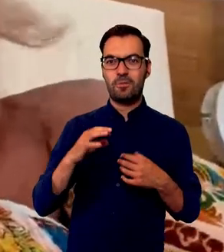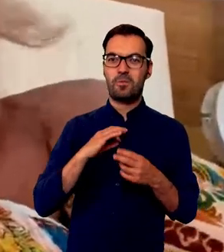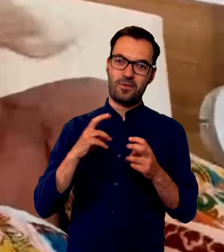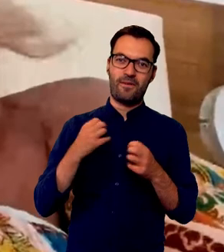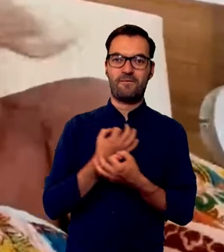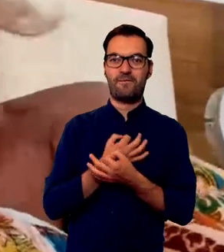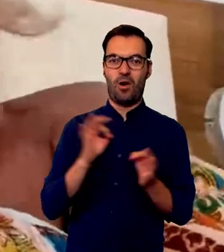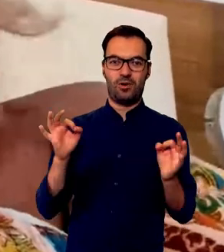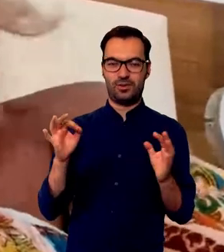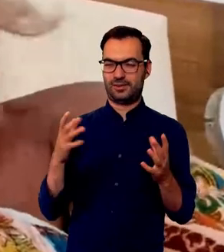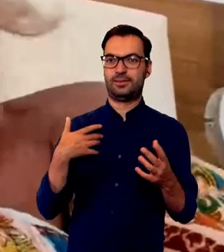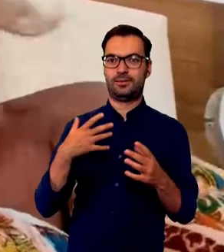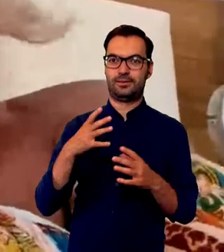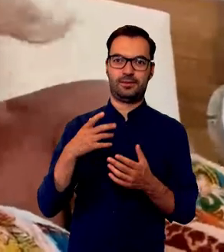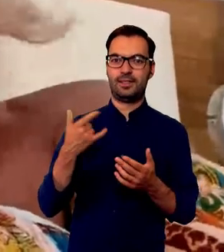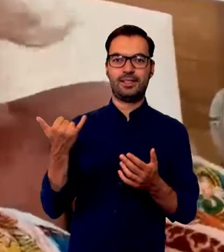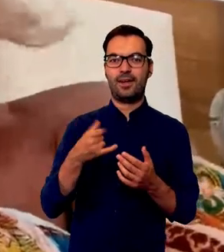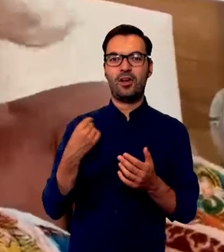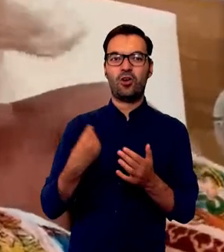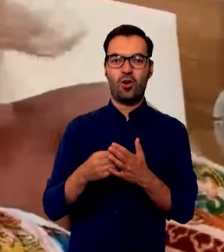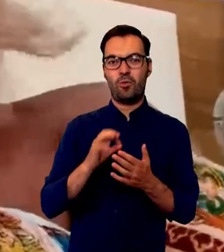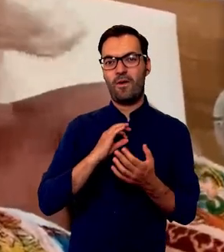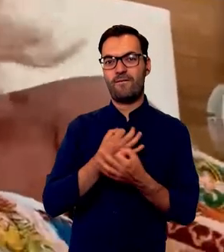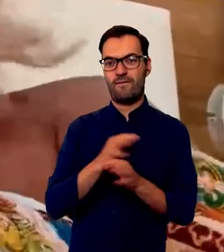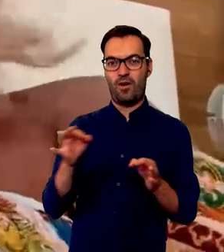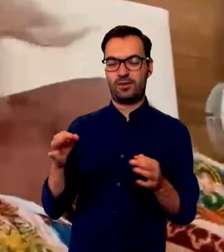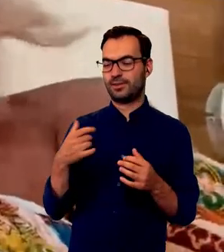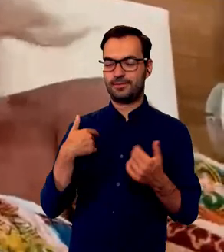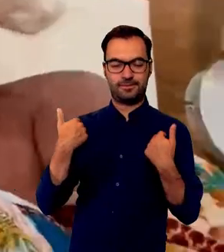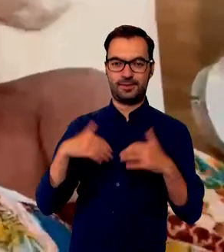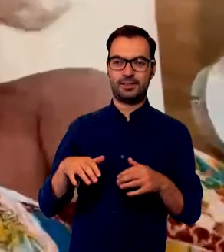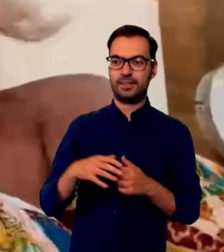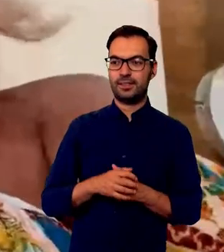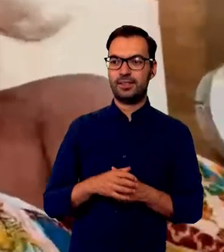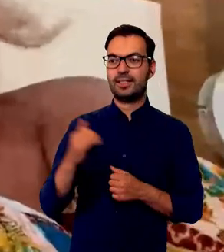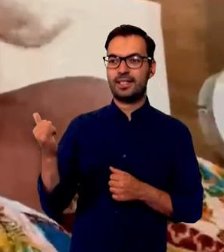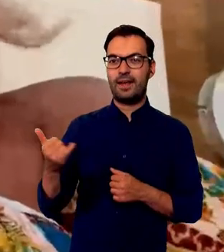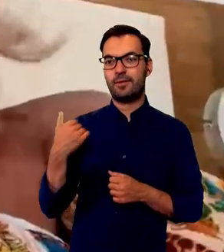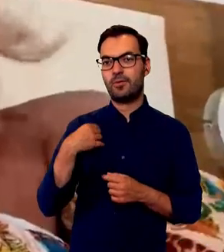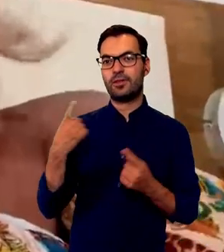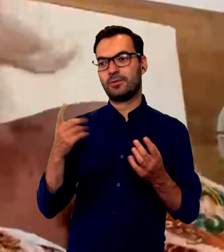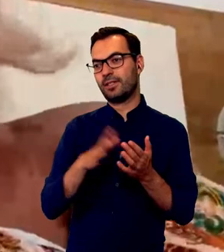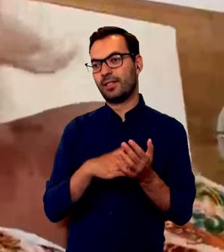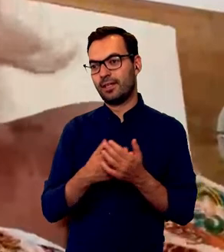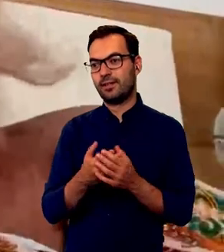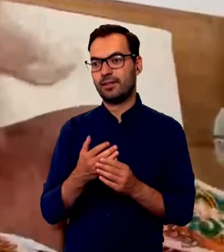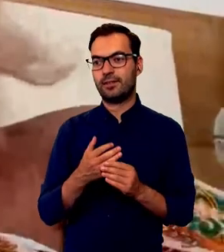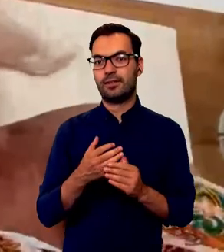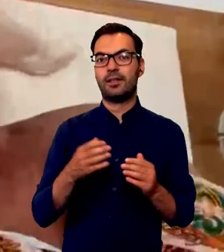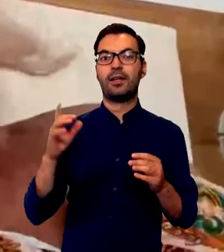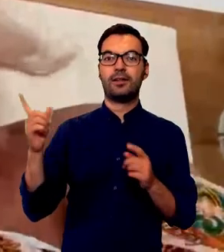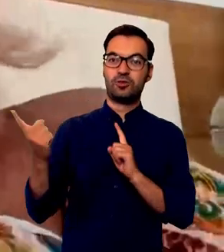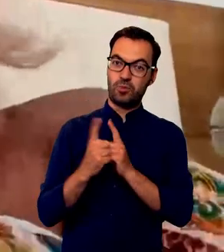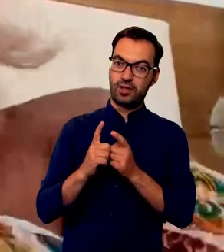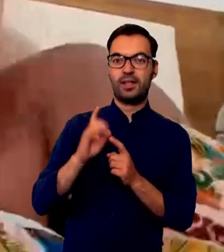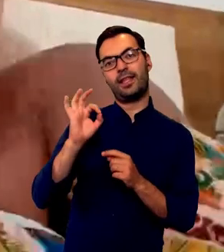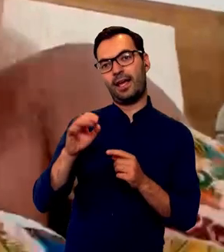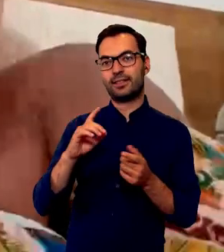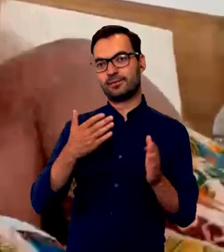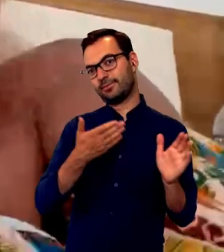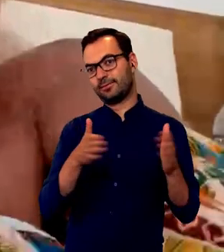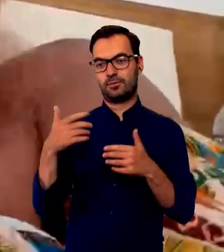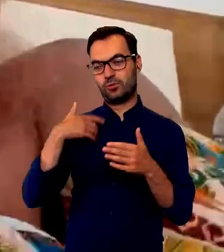wolnością, zawsze musiałam zapłacić wolno. Zawsze w pewnym pojawiały się historie pod tytułem, ale to teraz będzie tak i tak.